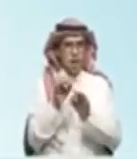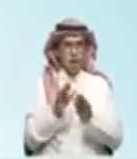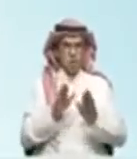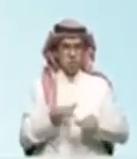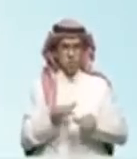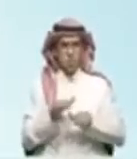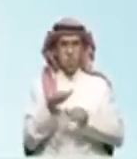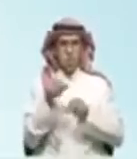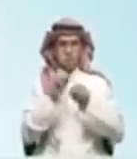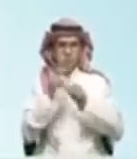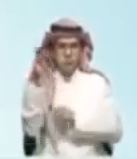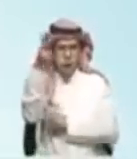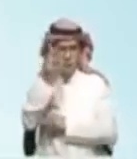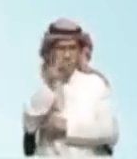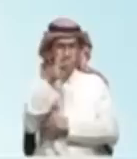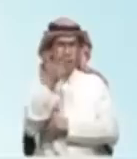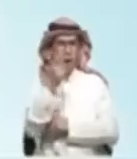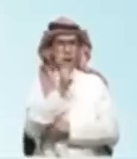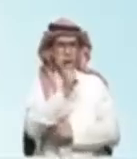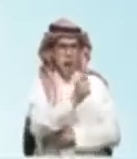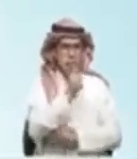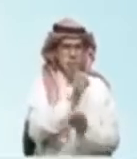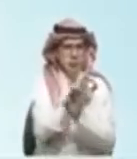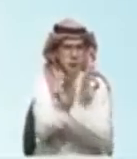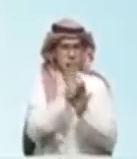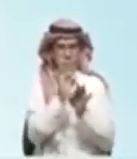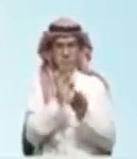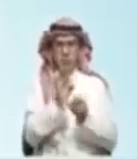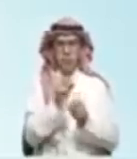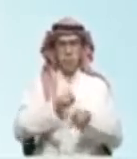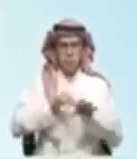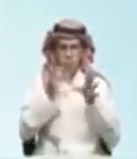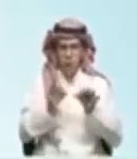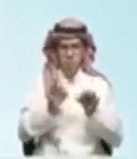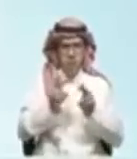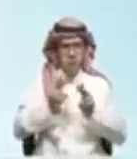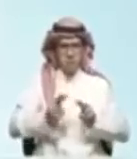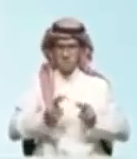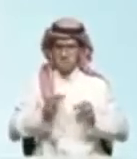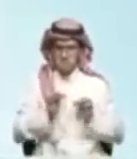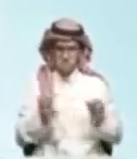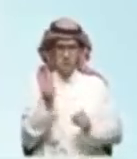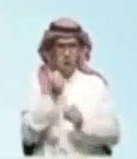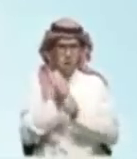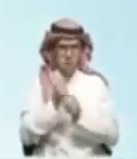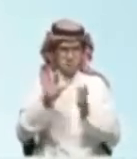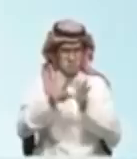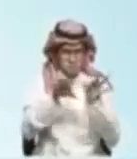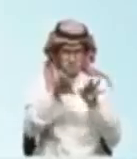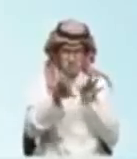المسجد الحرام وأيضا في المشاعر المقدسة كانت الحقيقة في المكان المناسب في التوقيت المناسب، وأيضا كانت باحترافية عالية